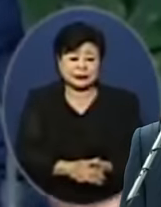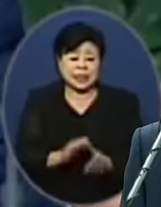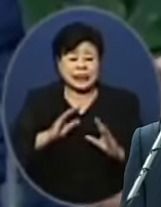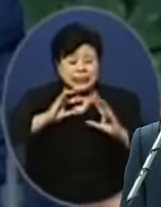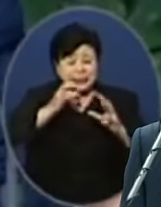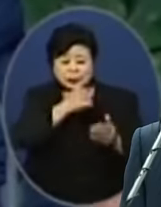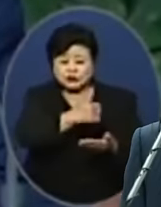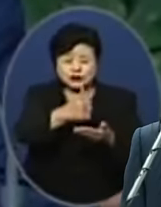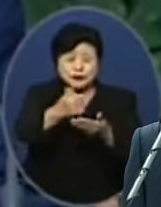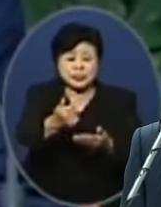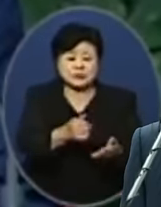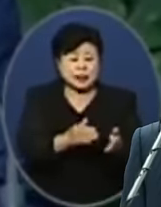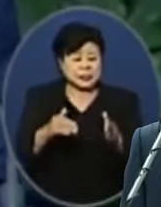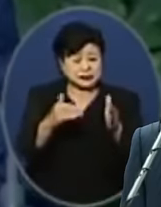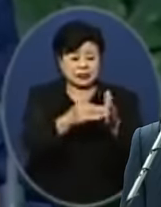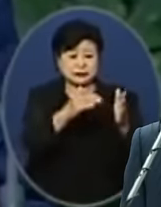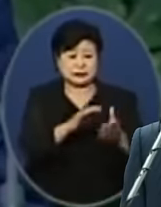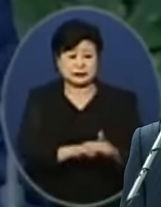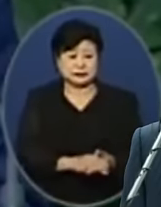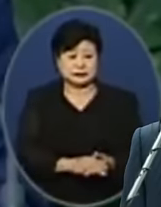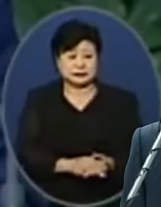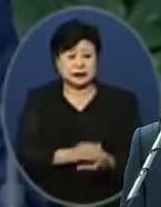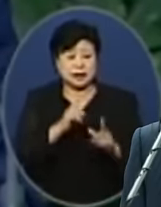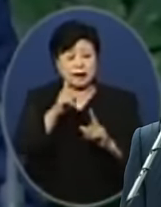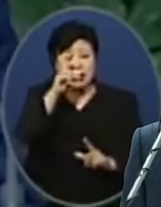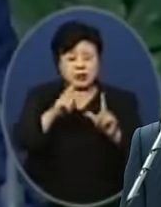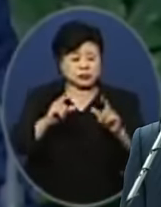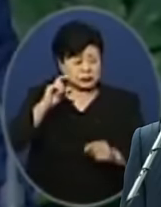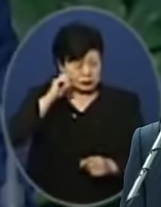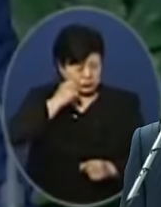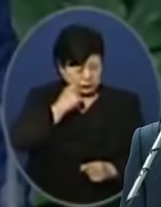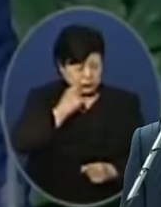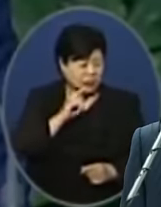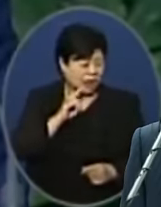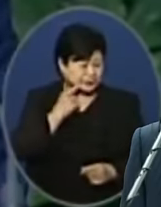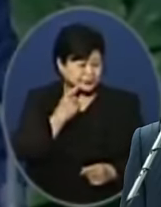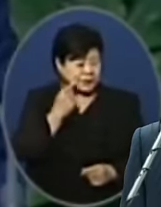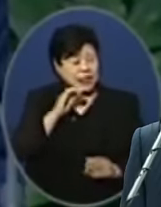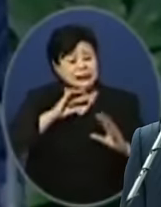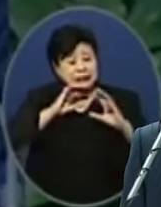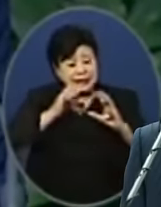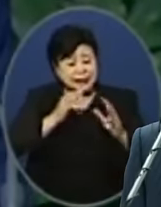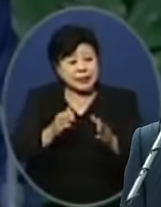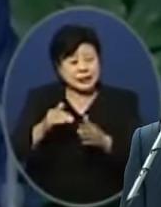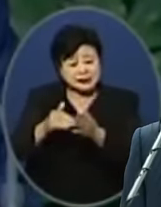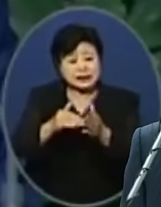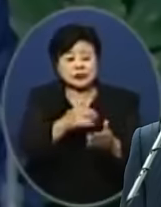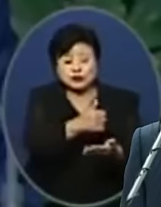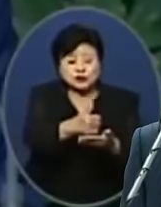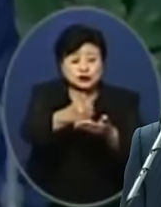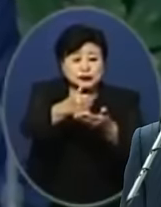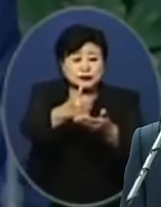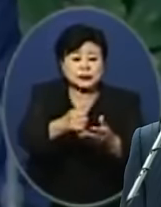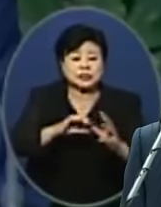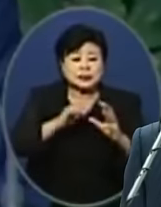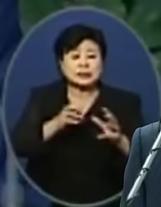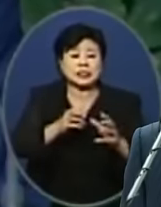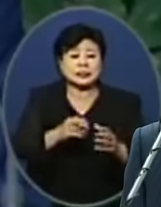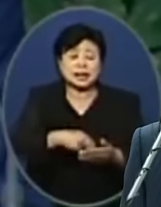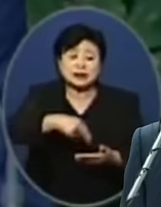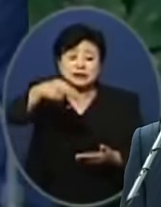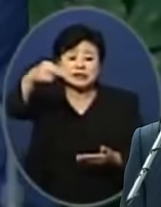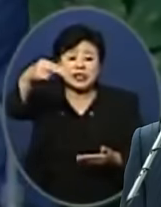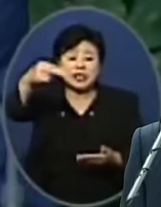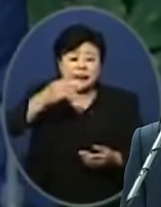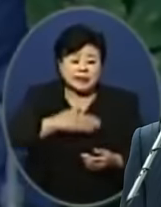천당은 주님이 이미 예비해 놓았기 때문에 말로 형용할 수 없이 아름다운 천당이 예비되어 있습니다. 주님이 세상을 떠실 때 뭐라고